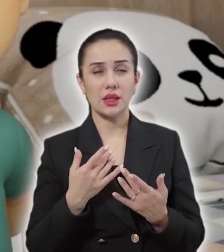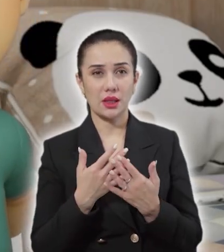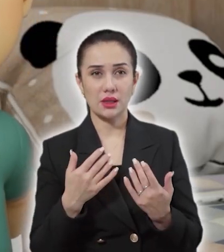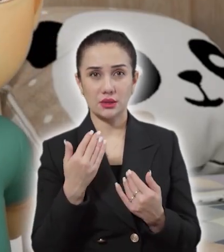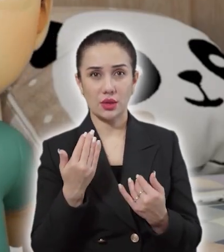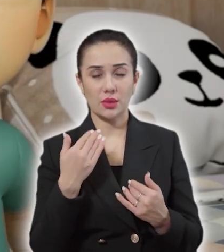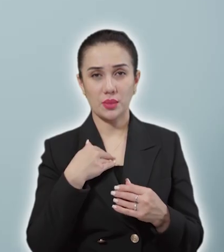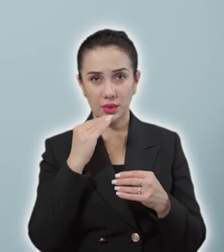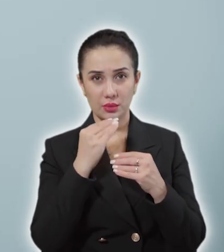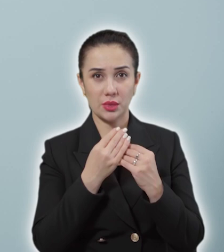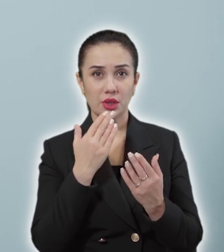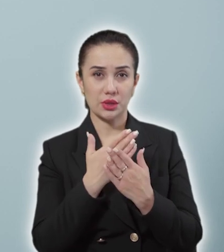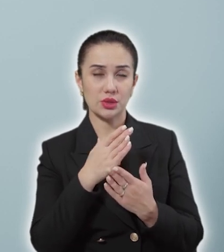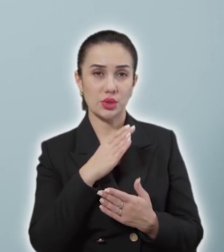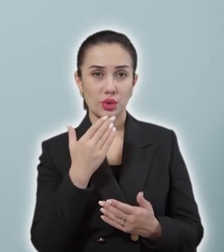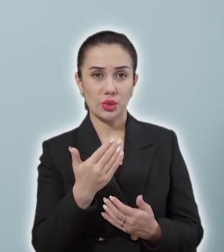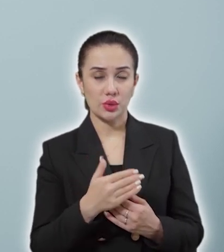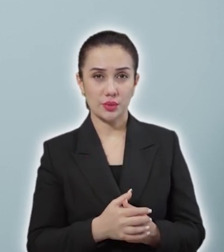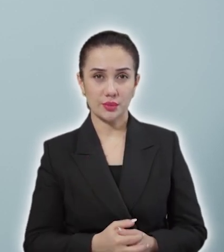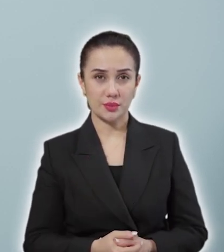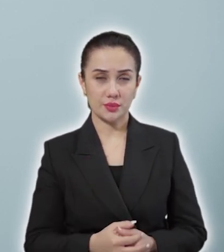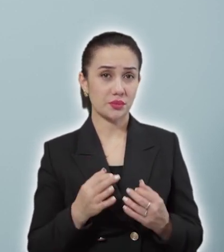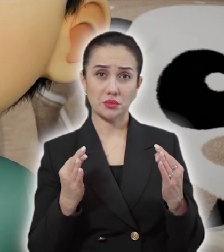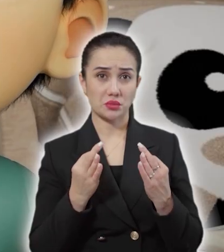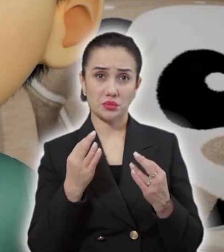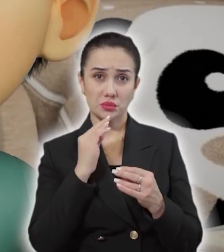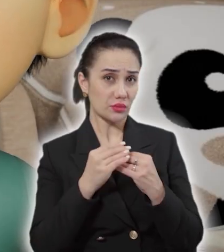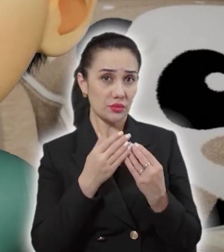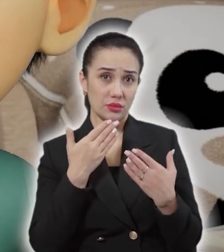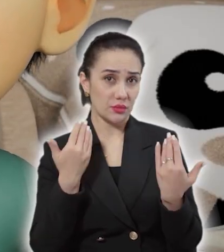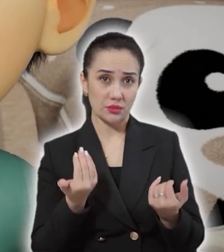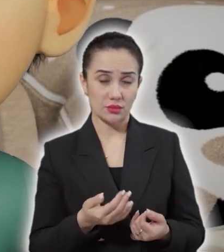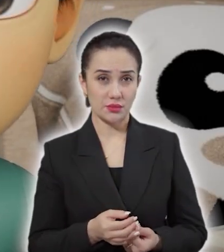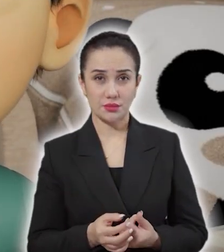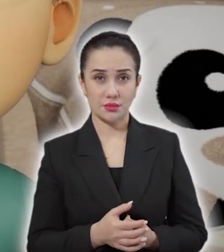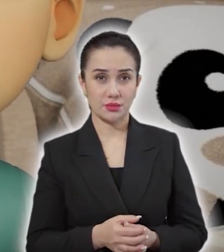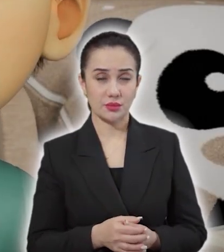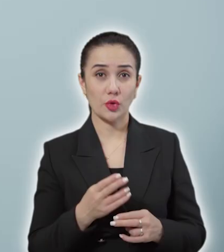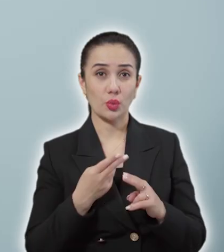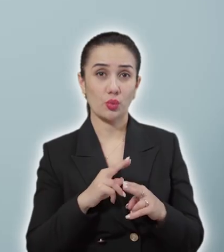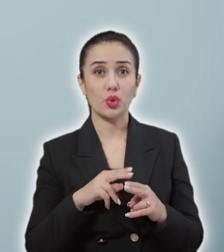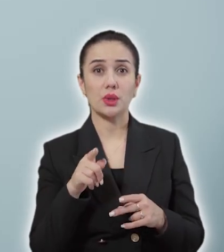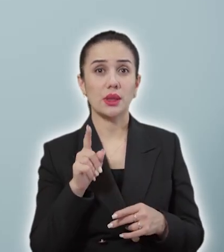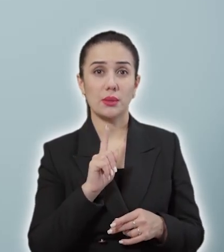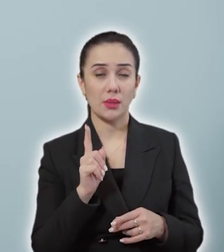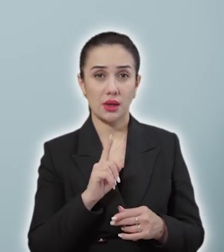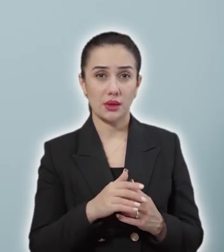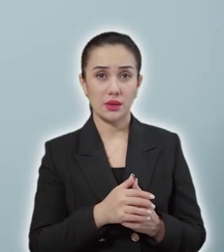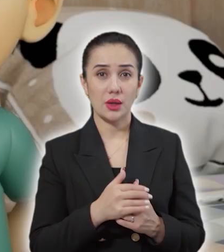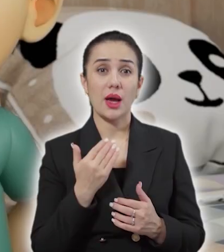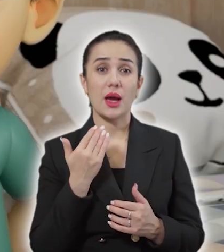Qaysi narsa? Hozir mendan yashirding-ku. Hech narsa yashirganim yo'q. Bu